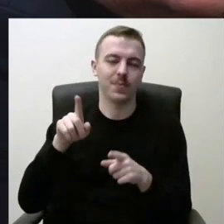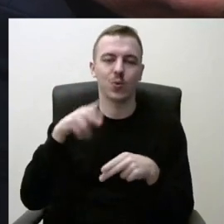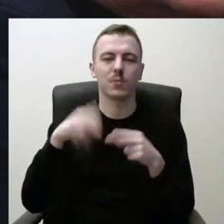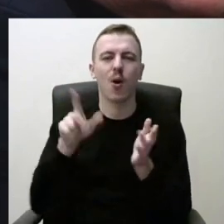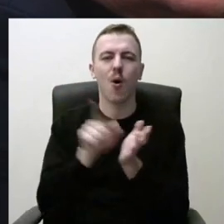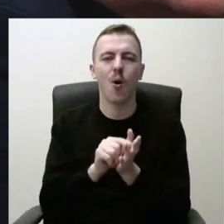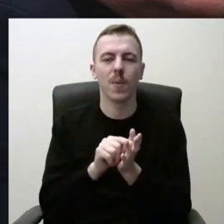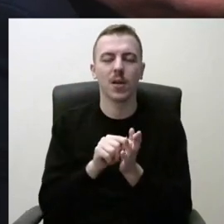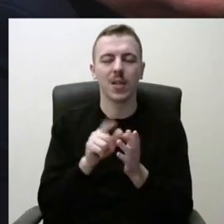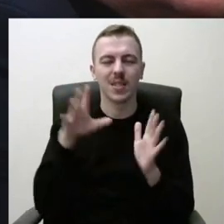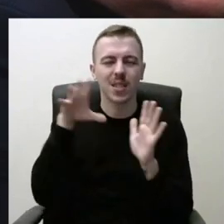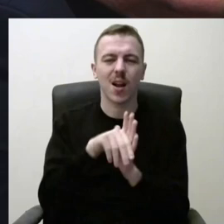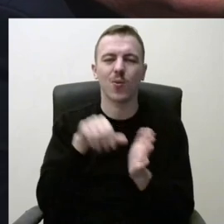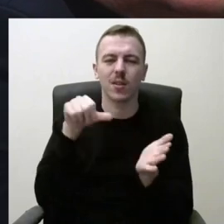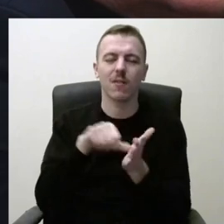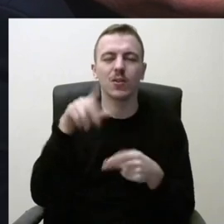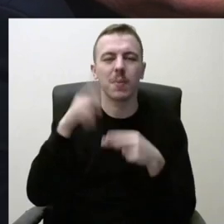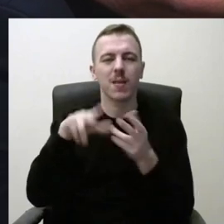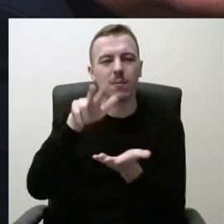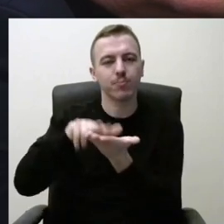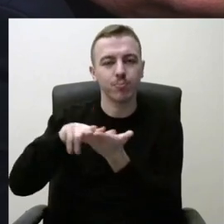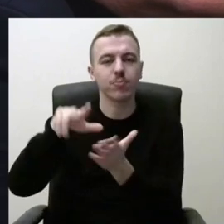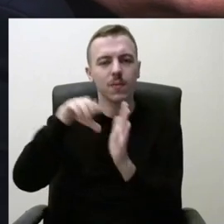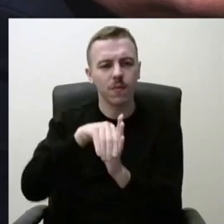daugiau įsitraukti į sprendimų priėmimą.